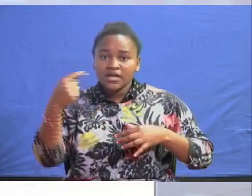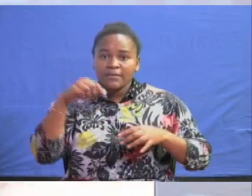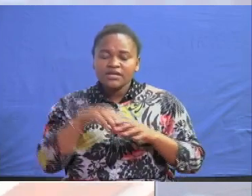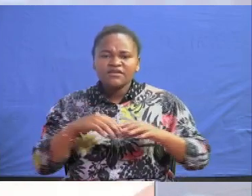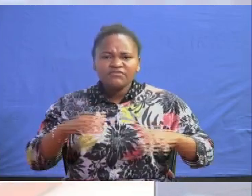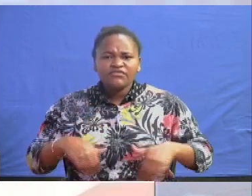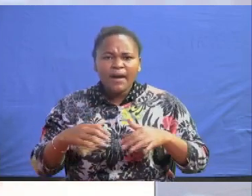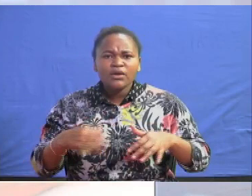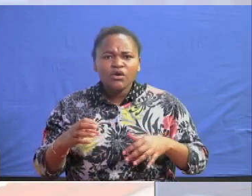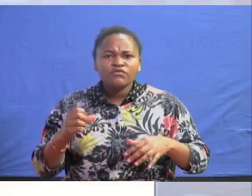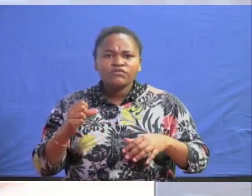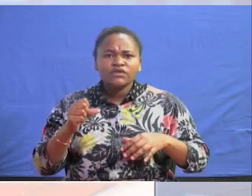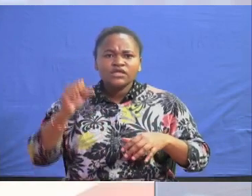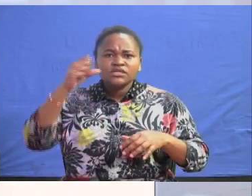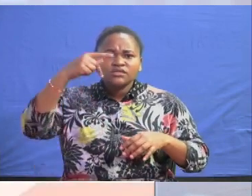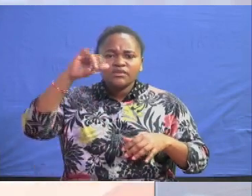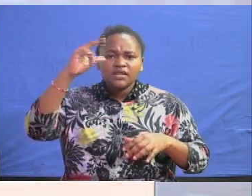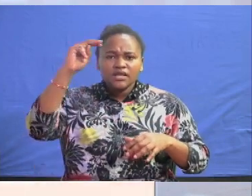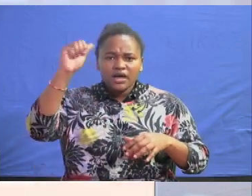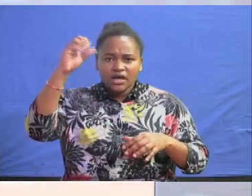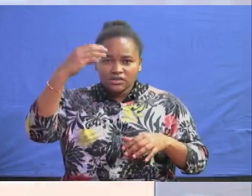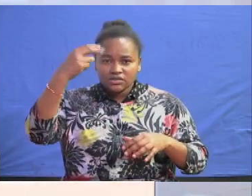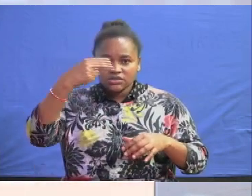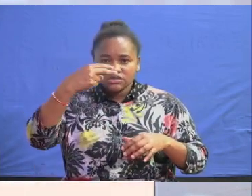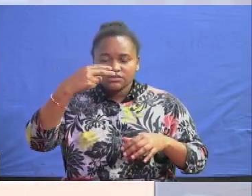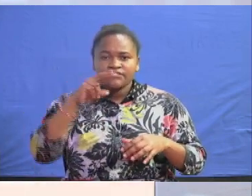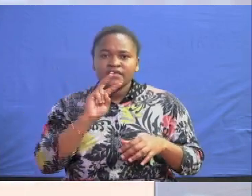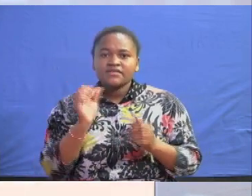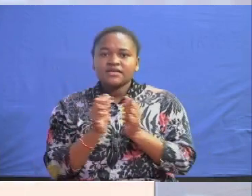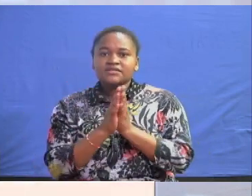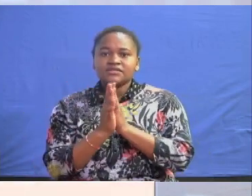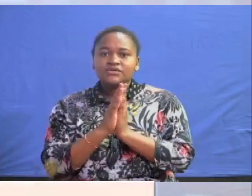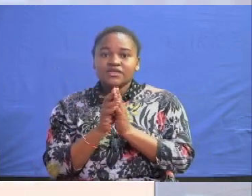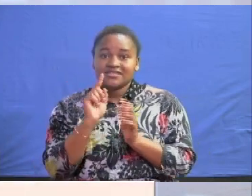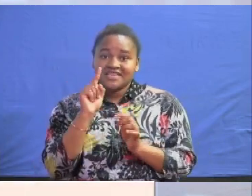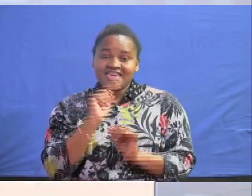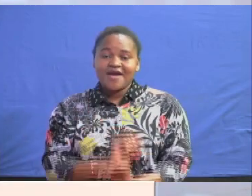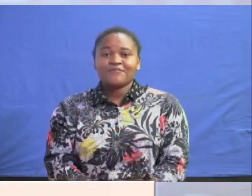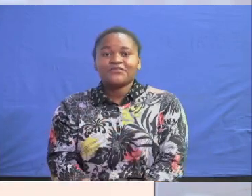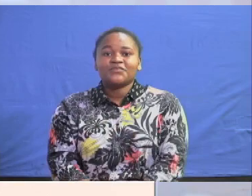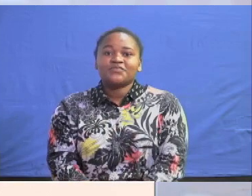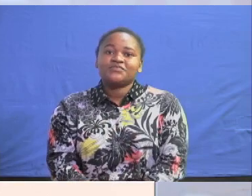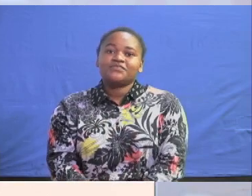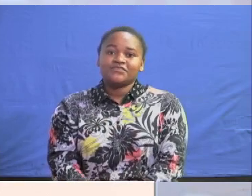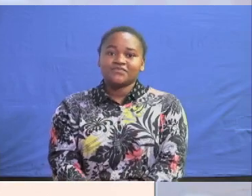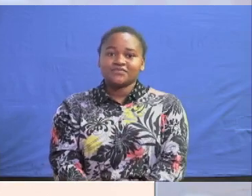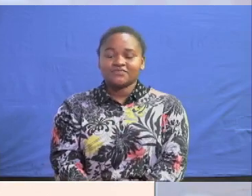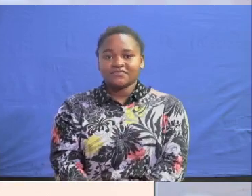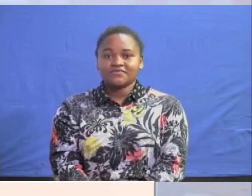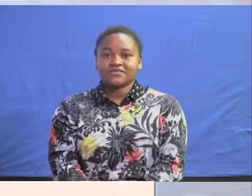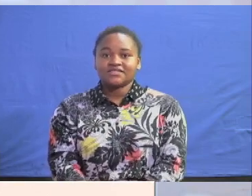cha aina mpya ya spinach na kabichi mtawalia. Caroline Kimwele alitangamana nao na anakusimulia